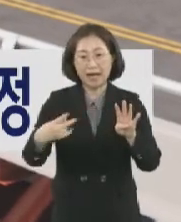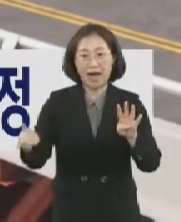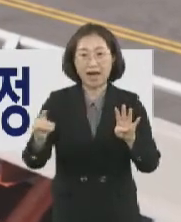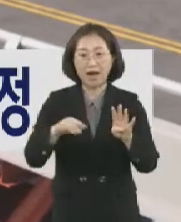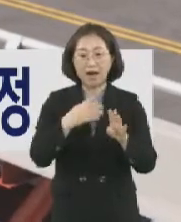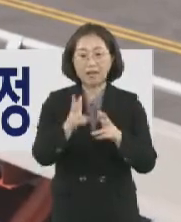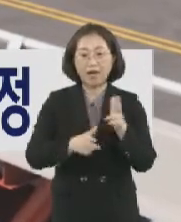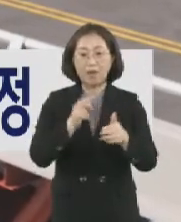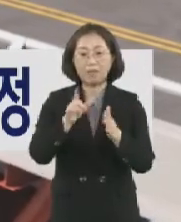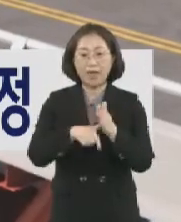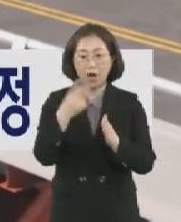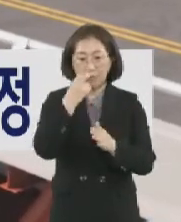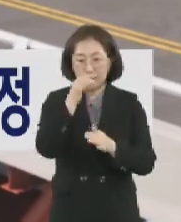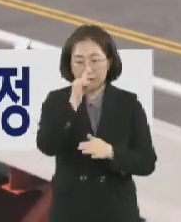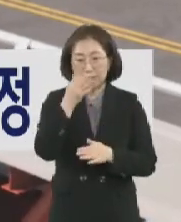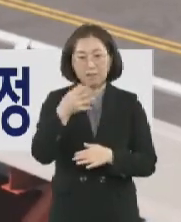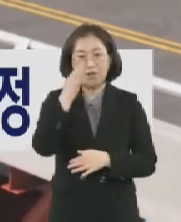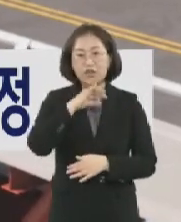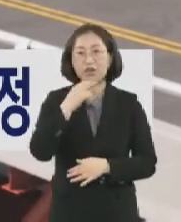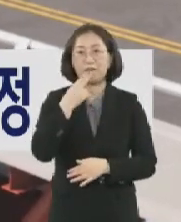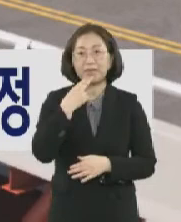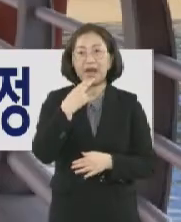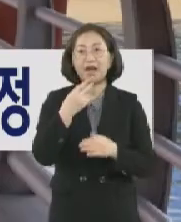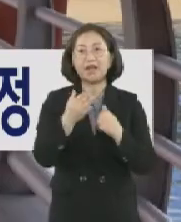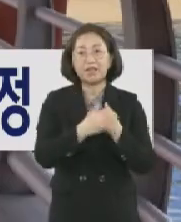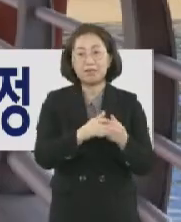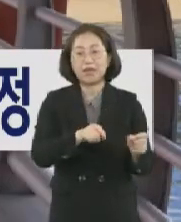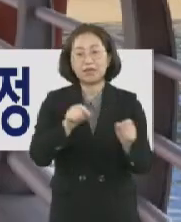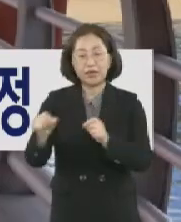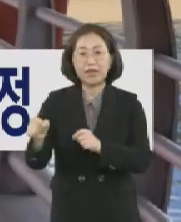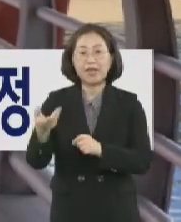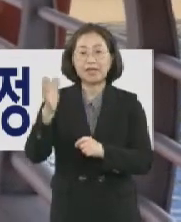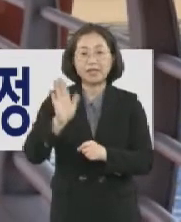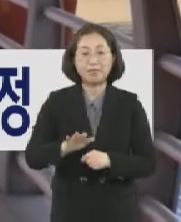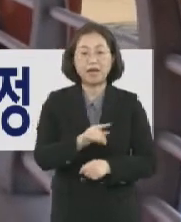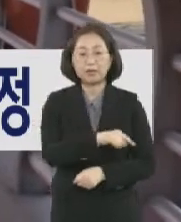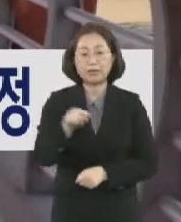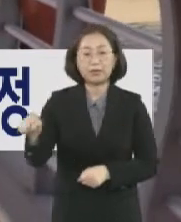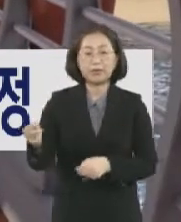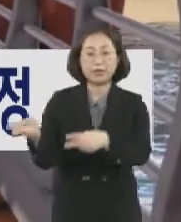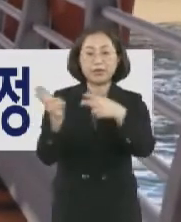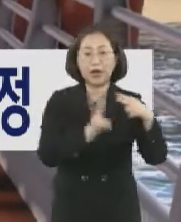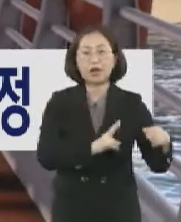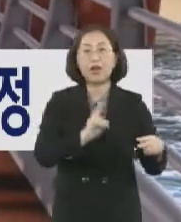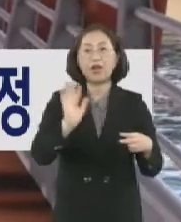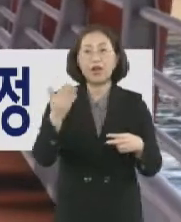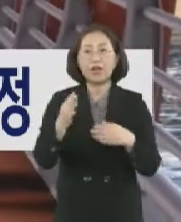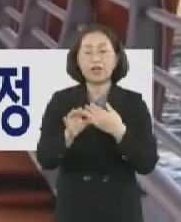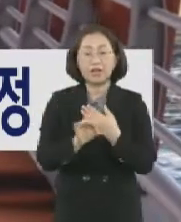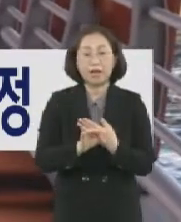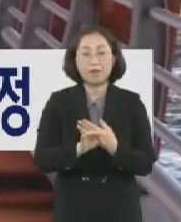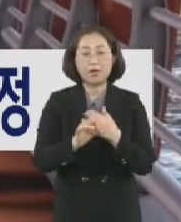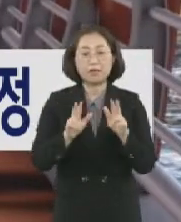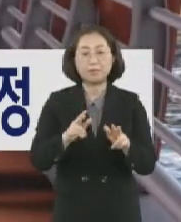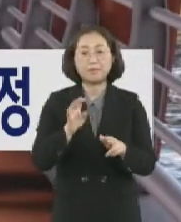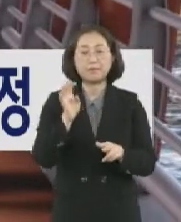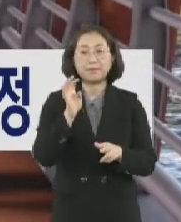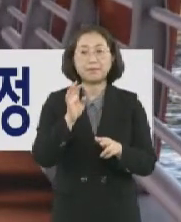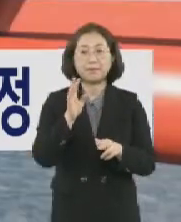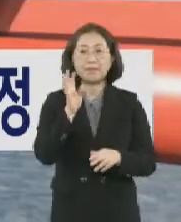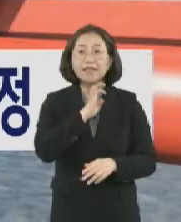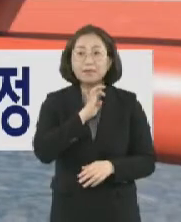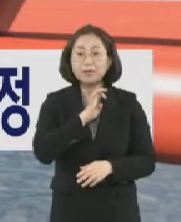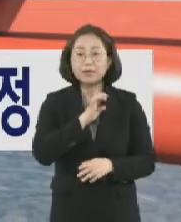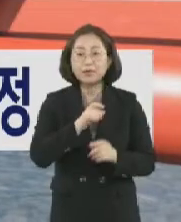됐으나 경제성을 이유로 이루어졌는데 장암 년과 석상 면이 교량으로 연결되면 현재 40분 걸리는 시간이